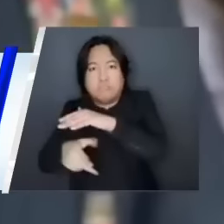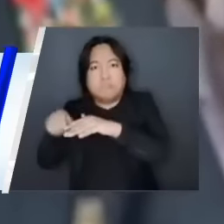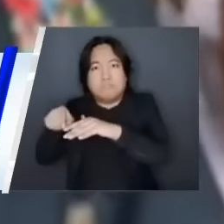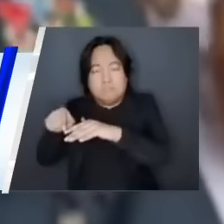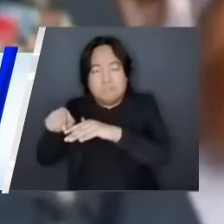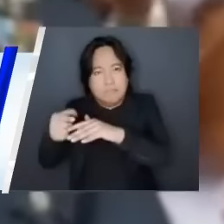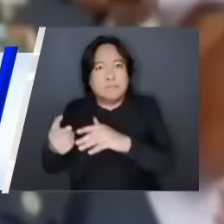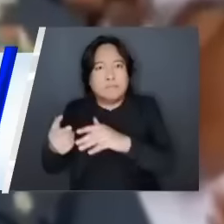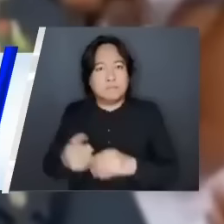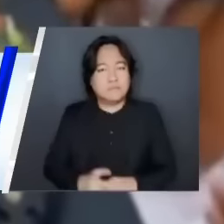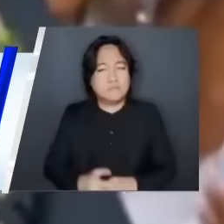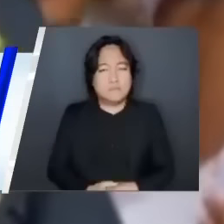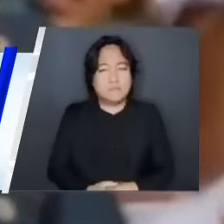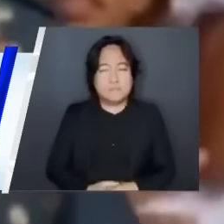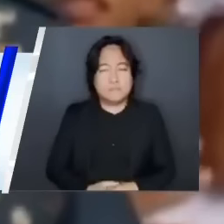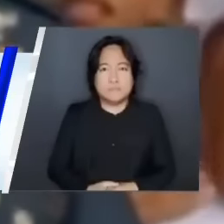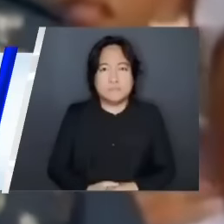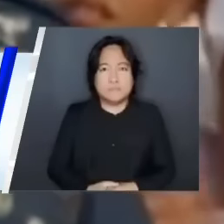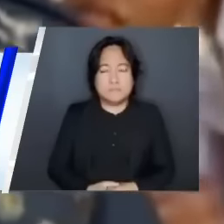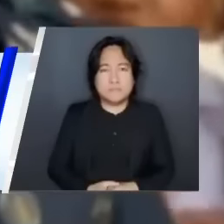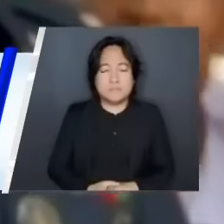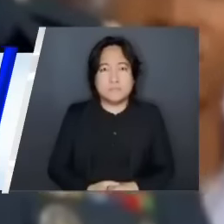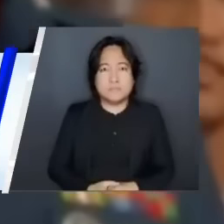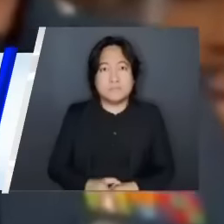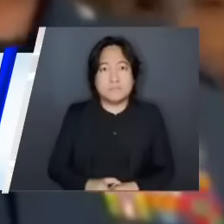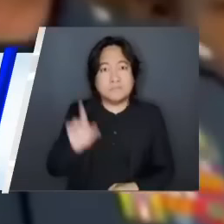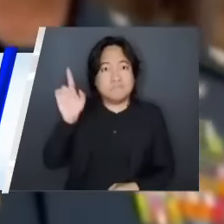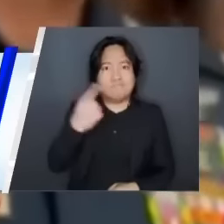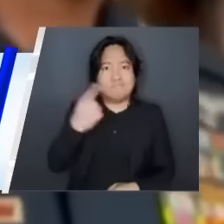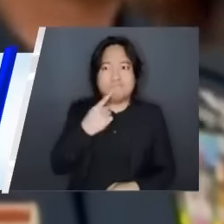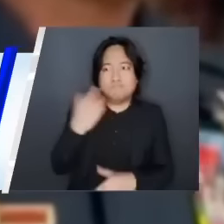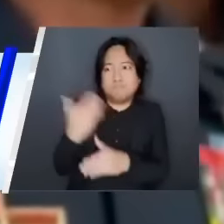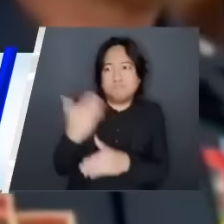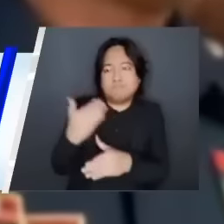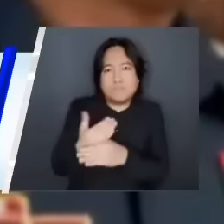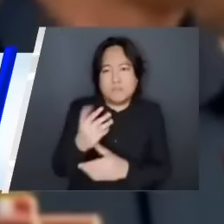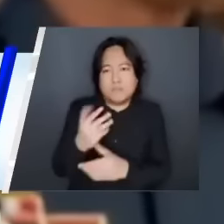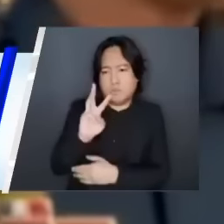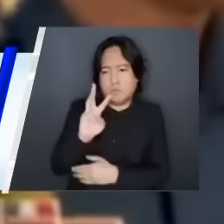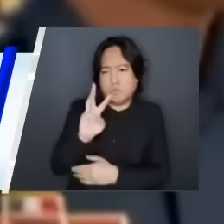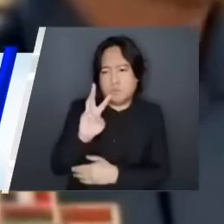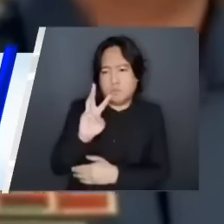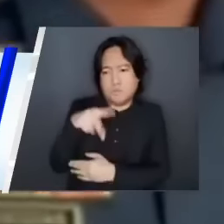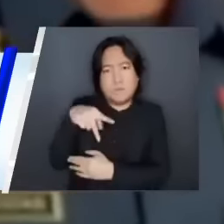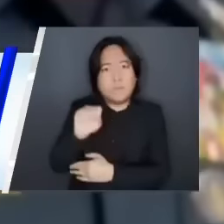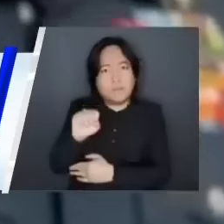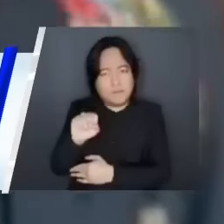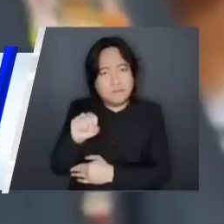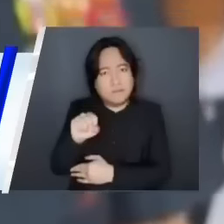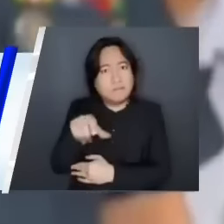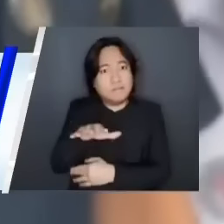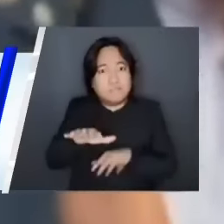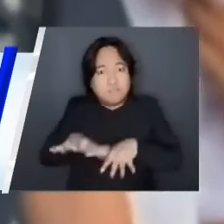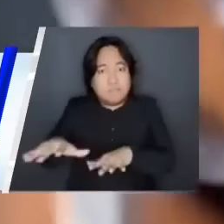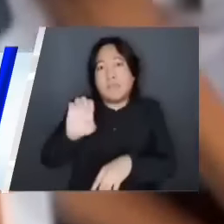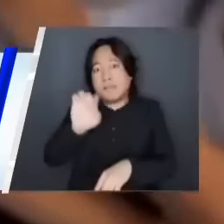intrusion into the West Philippine Sea of our EEZ or of our baselines is very worrisome.